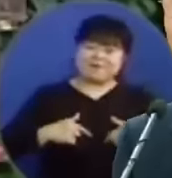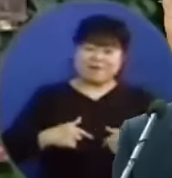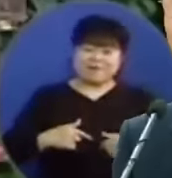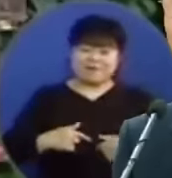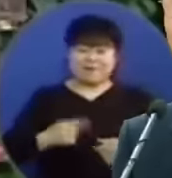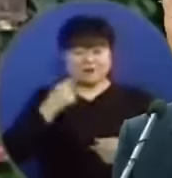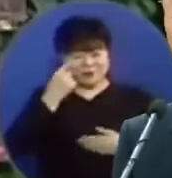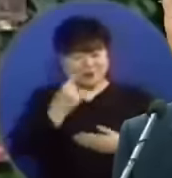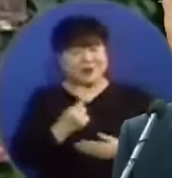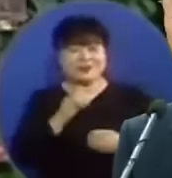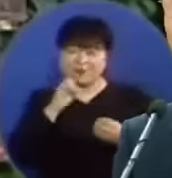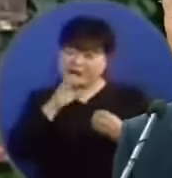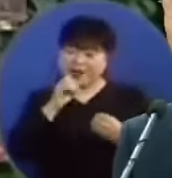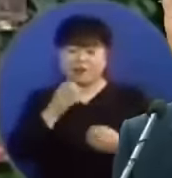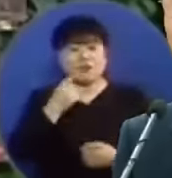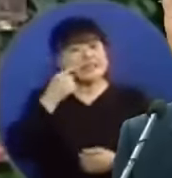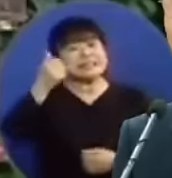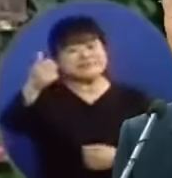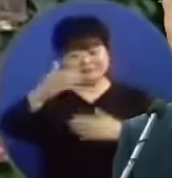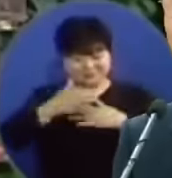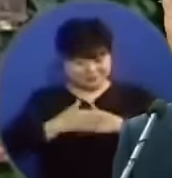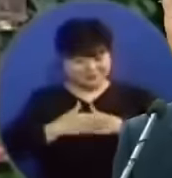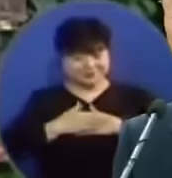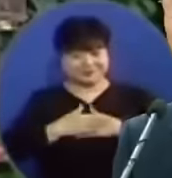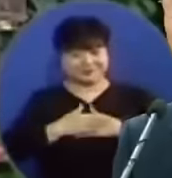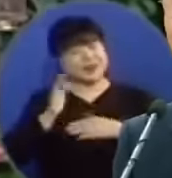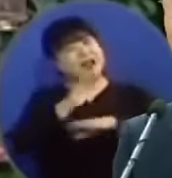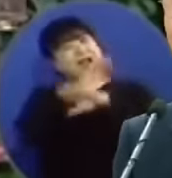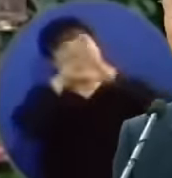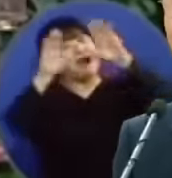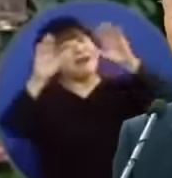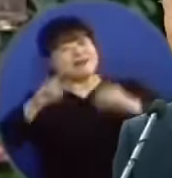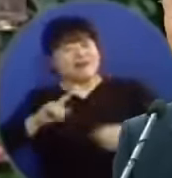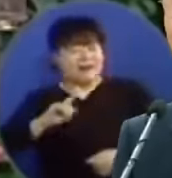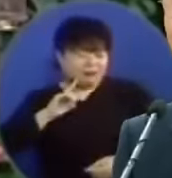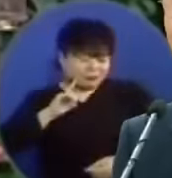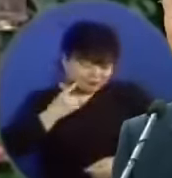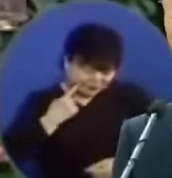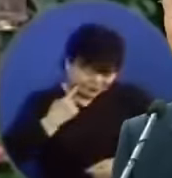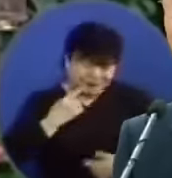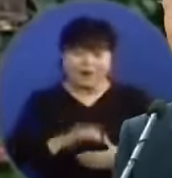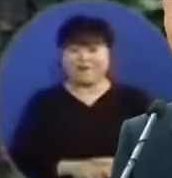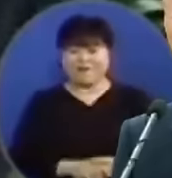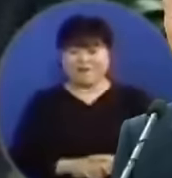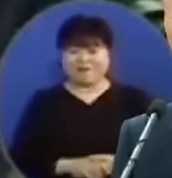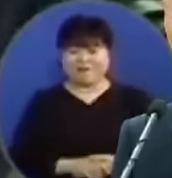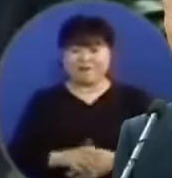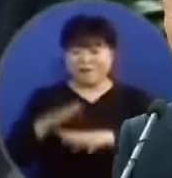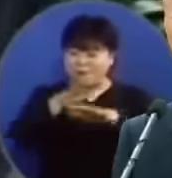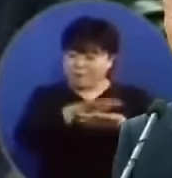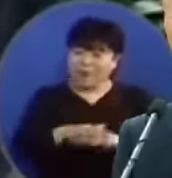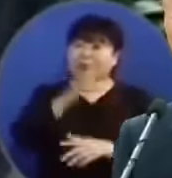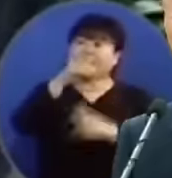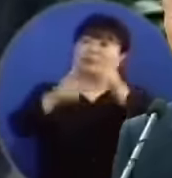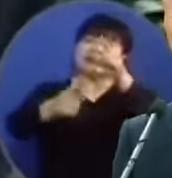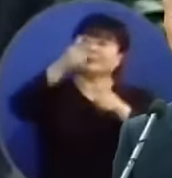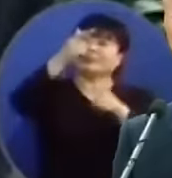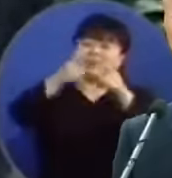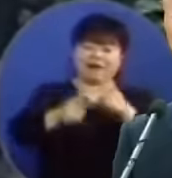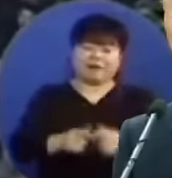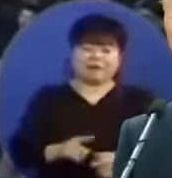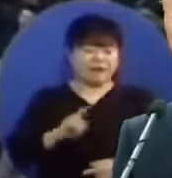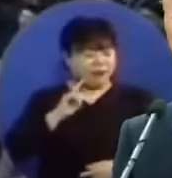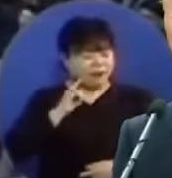와서 이렇게 말을 했습니다. 목사님, 하늘이 이렇도록 아름다우며 정원에 있는 나무들이